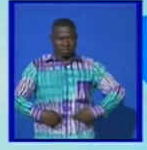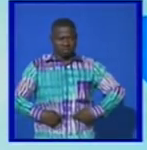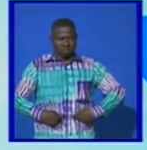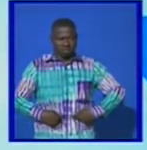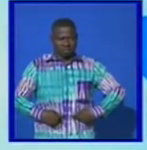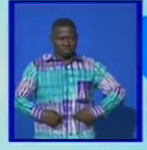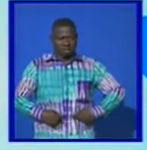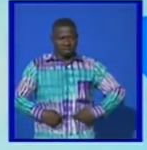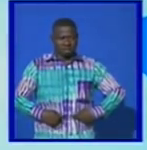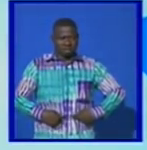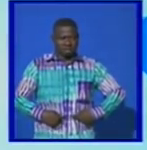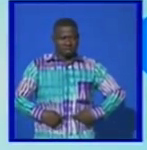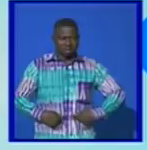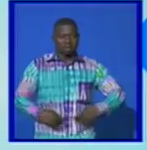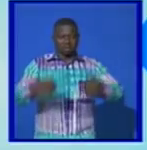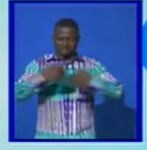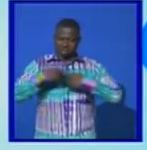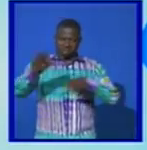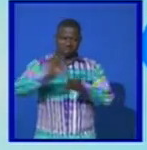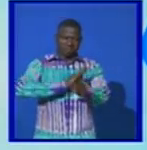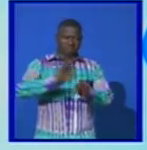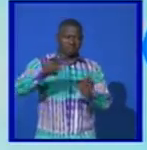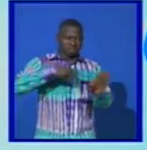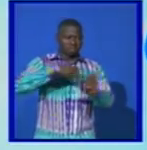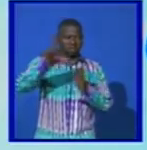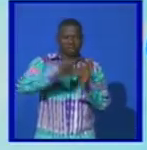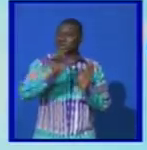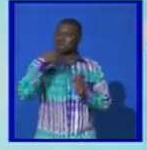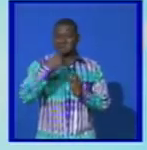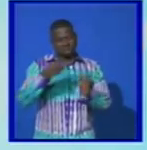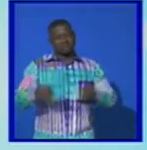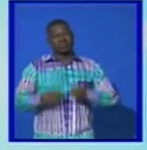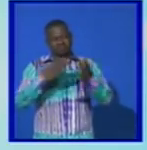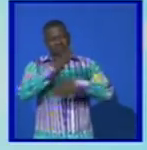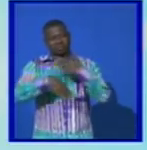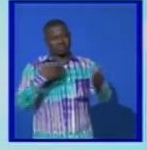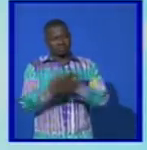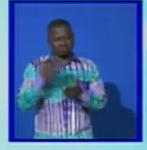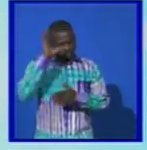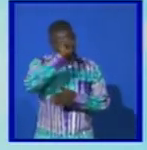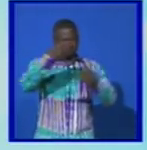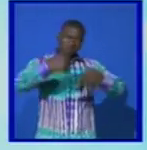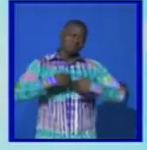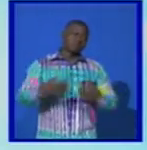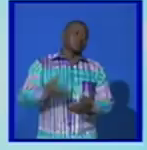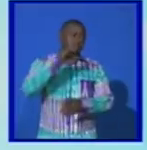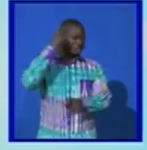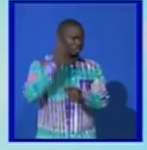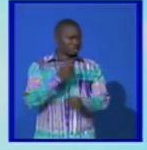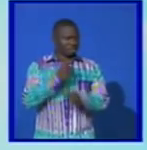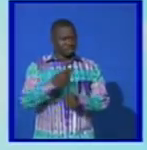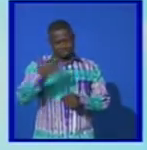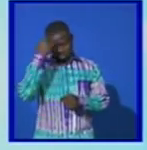de s'offrir une formation professionnelle qui leur donne toutes les chances d'accéder à un emploi. C'est une initiative de plusieurs ONG qui ont rencontré les